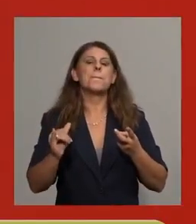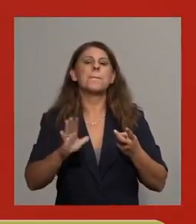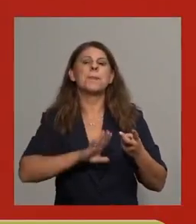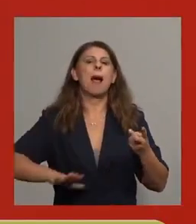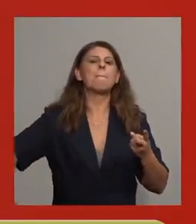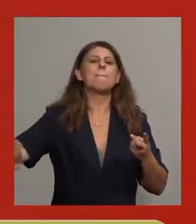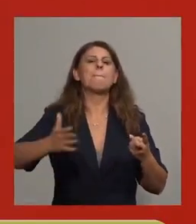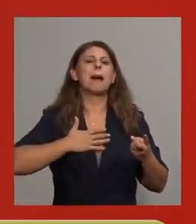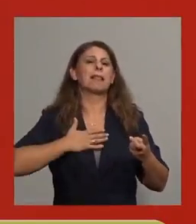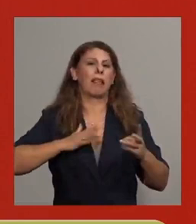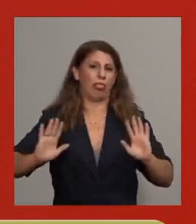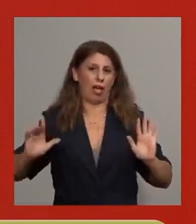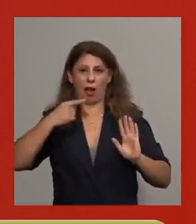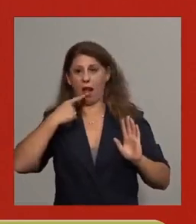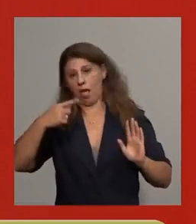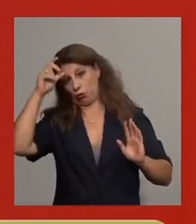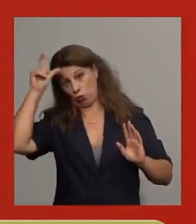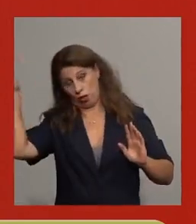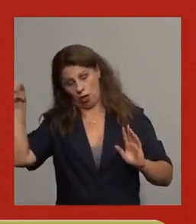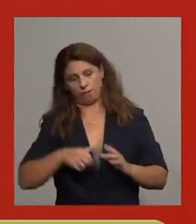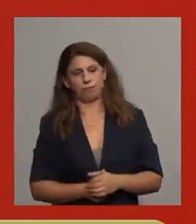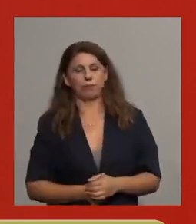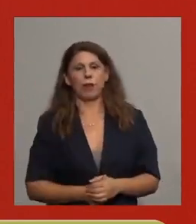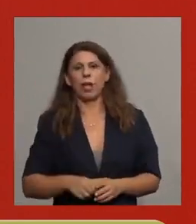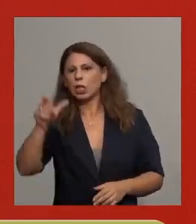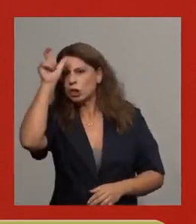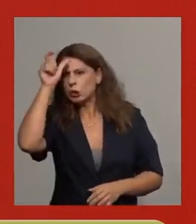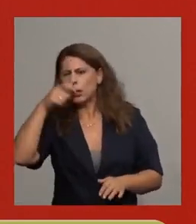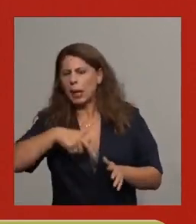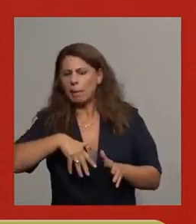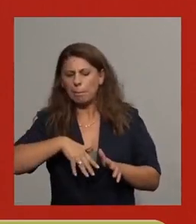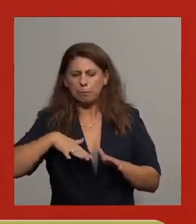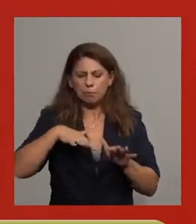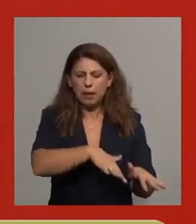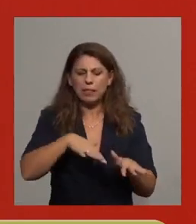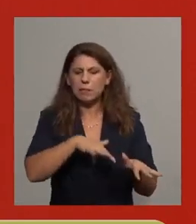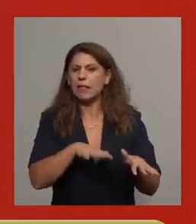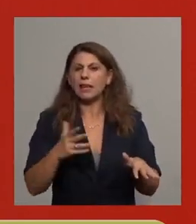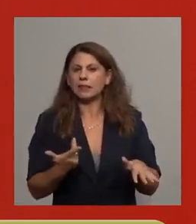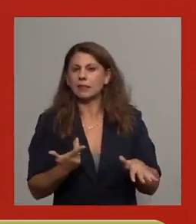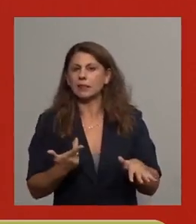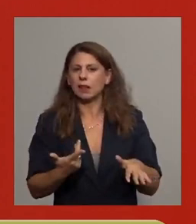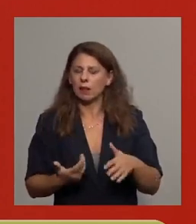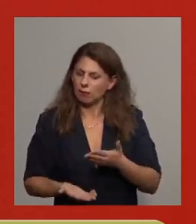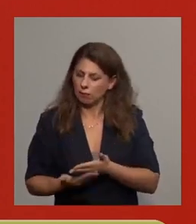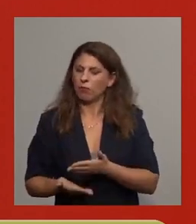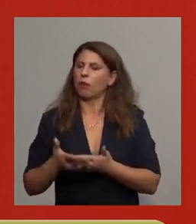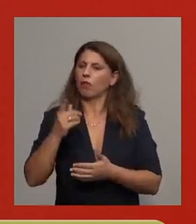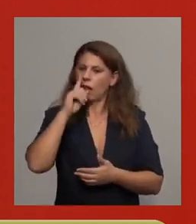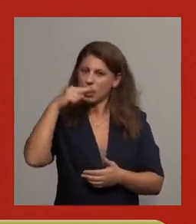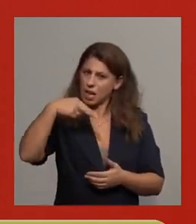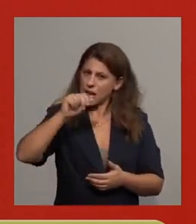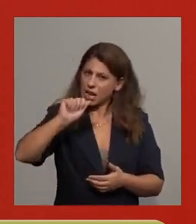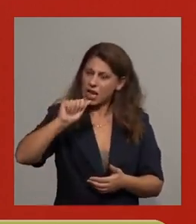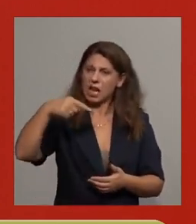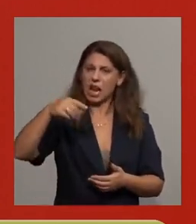τουρκική επιθετικότητα τρέφεται από τη δράση του ΝΑΤΟ, των ΗΠΑ, της Ευρωπαϊκής Ένωσης,